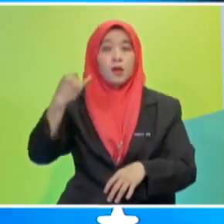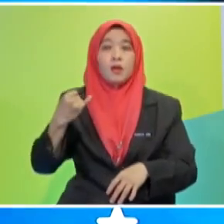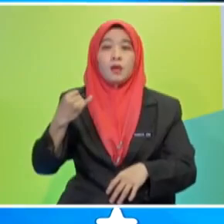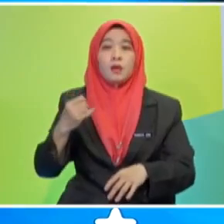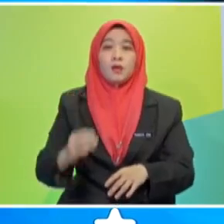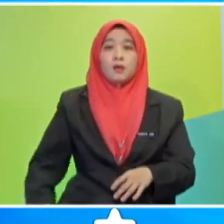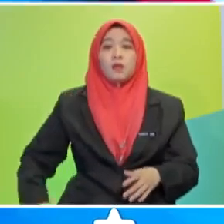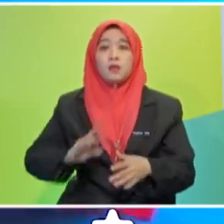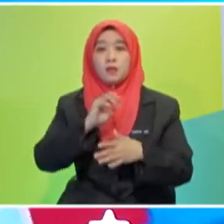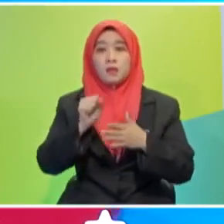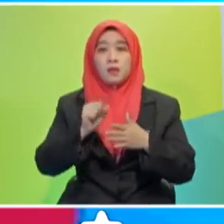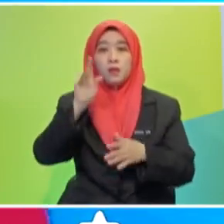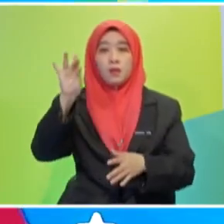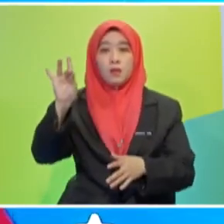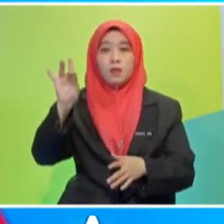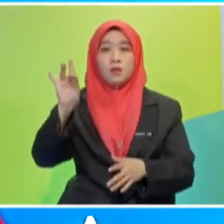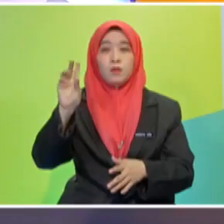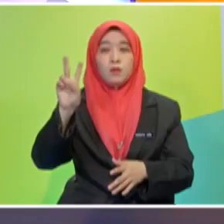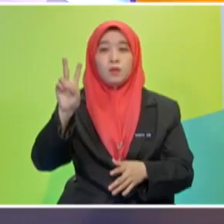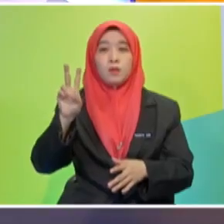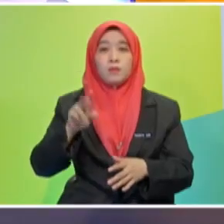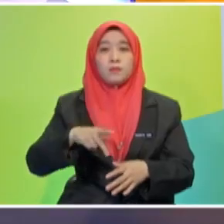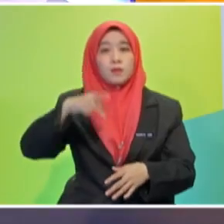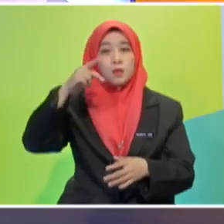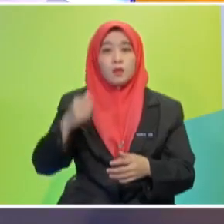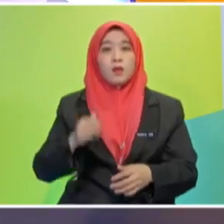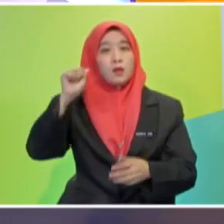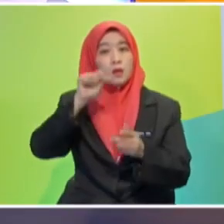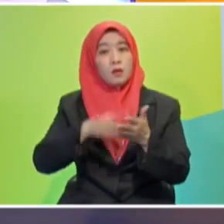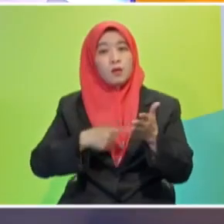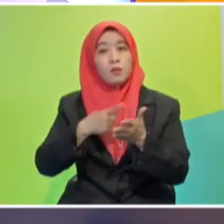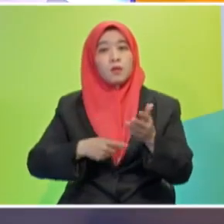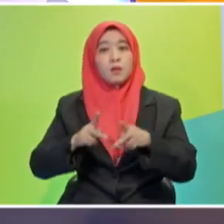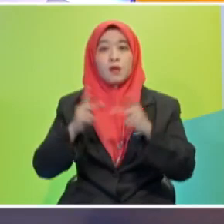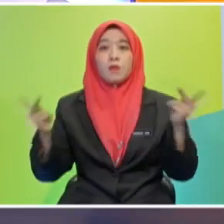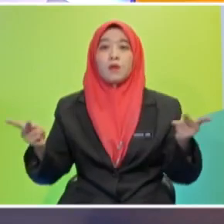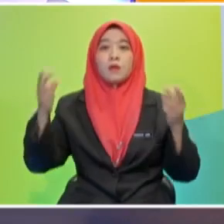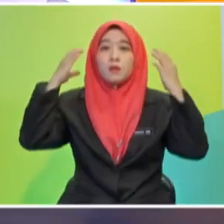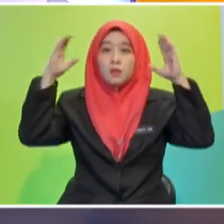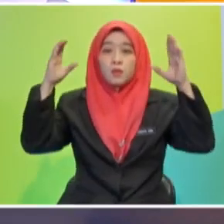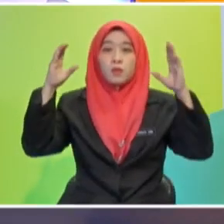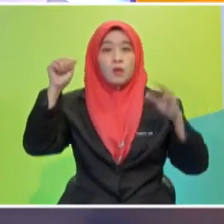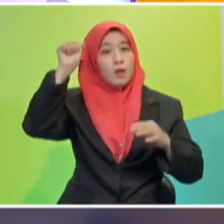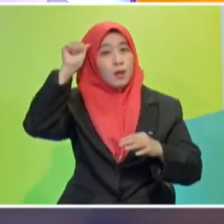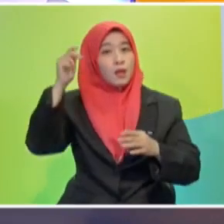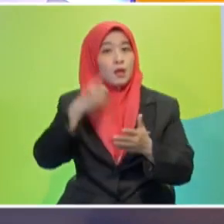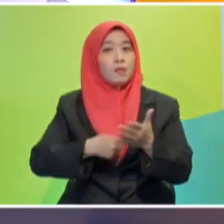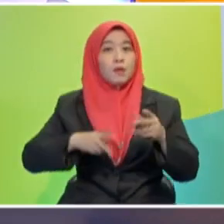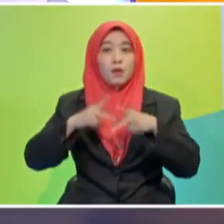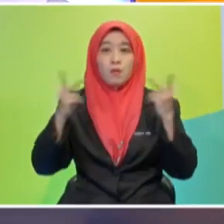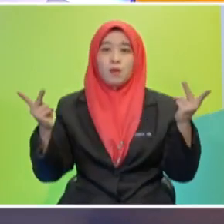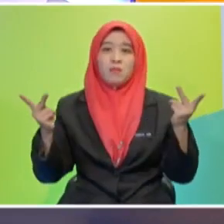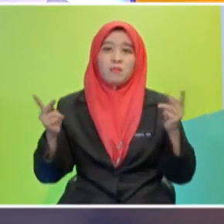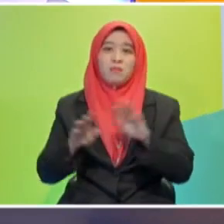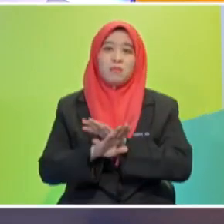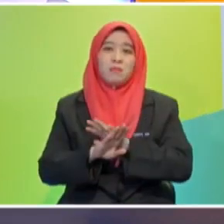Wilayah Persekutuan Putrajaya. Apa khabar, Cikgu? Alhamdulillah. Aiman, apa khabar? Saya pun baik, Cikgu. Tapi tak berapa nak baik sangat,